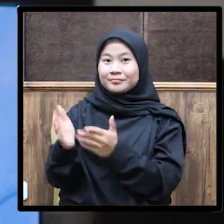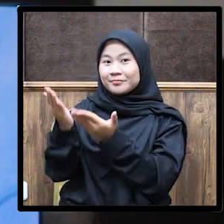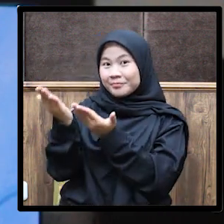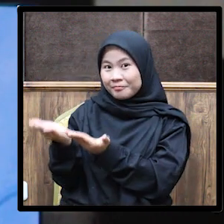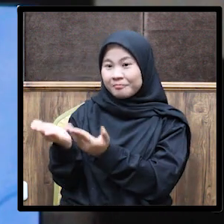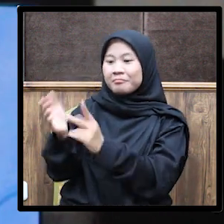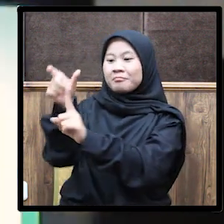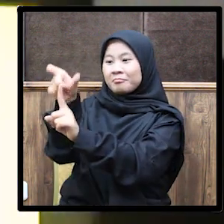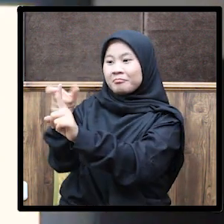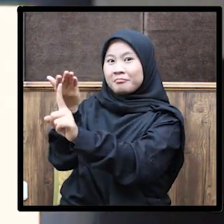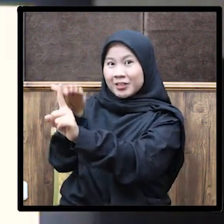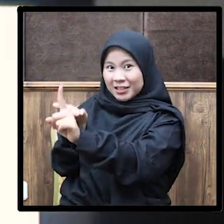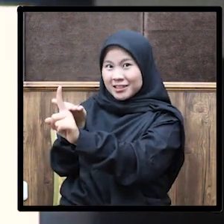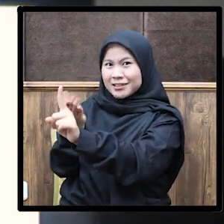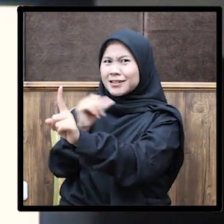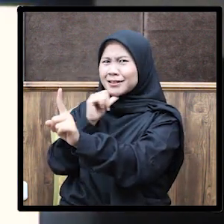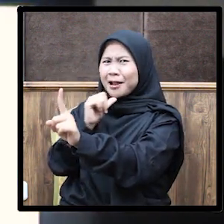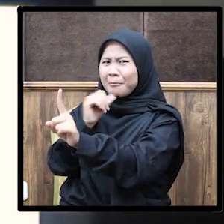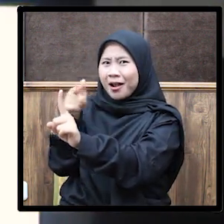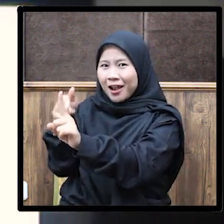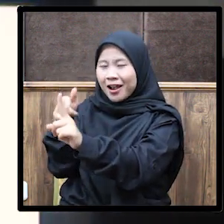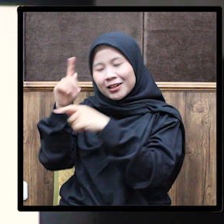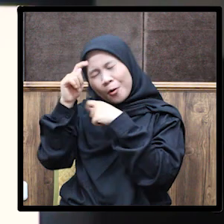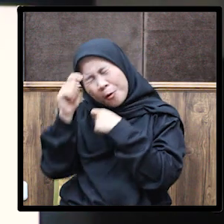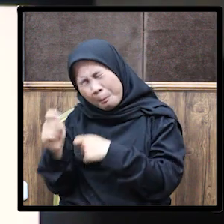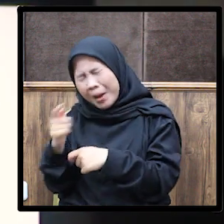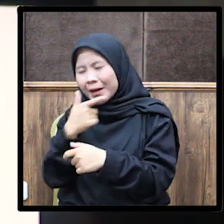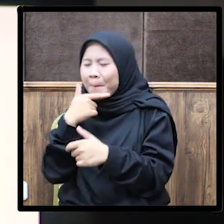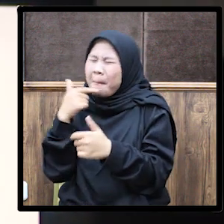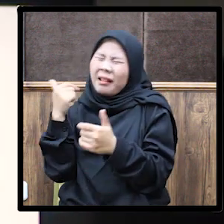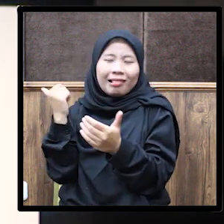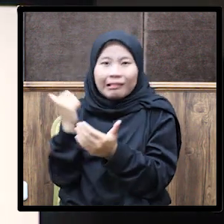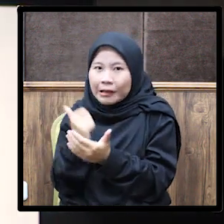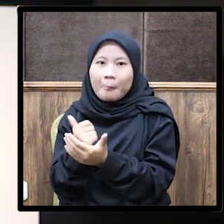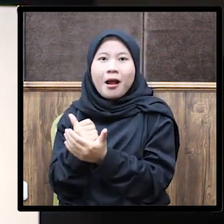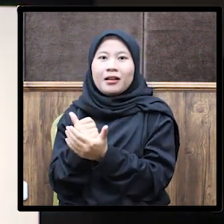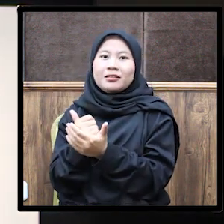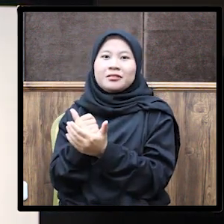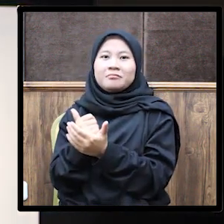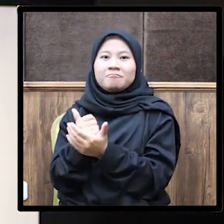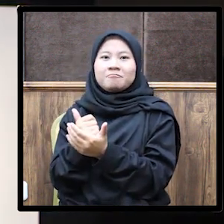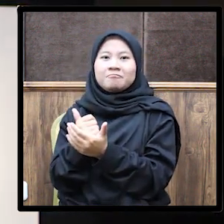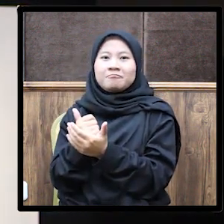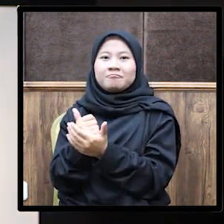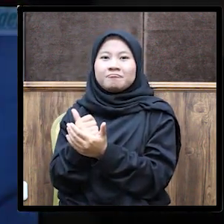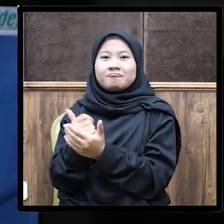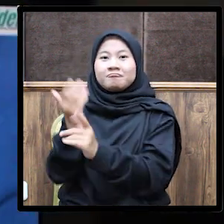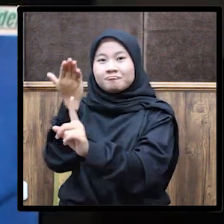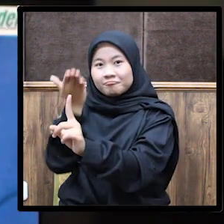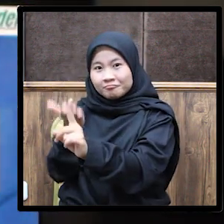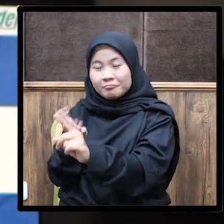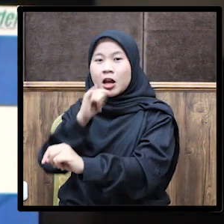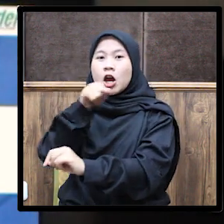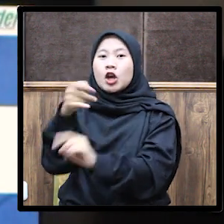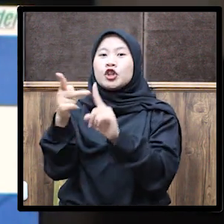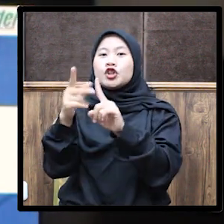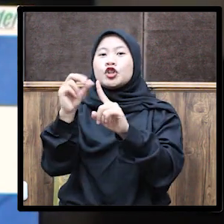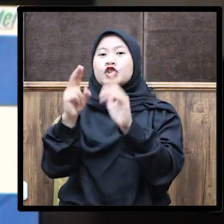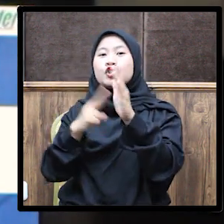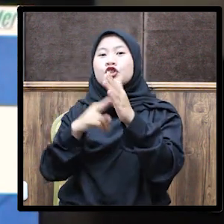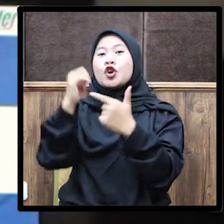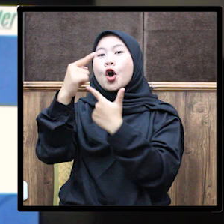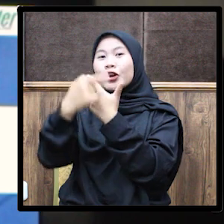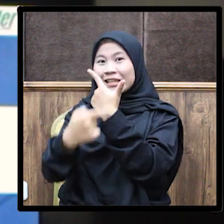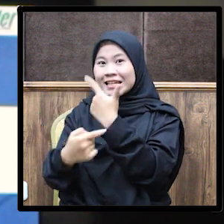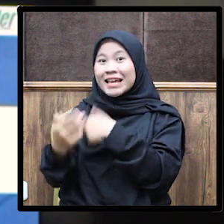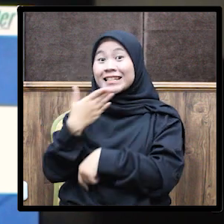berikutnya adalah tidak kalah penting, ini saya sangat hormat dan cukup inspiratif kepada beliau. Beliau adalah Pak Joni Yulianto. Selamat siang, Pak Joni.